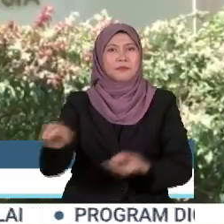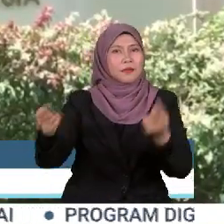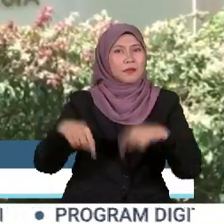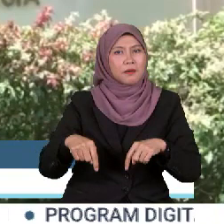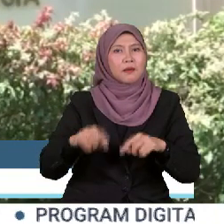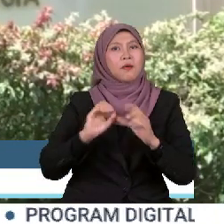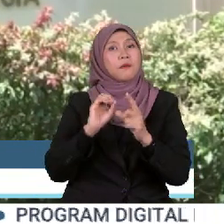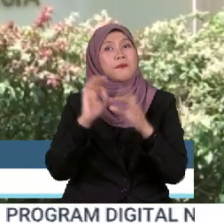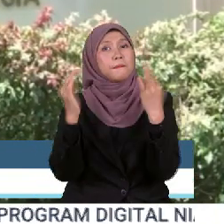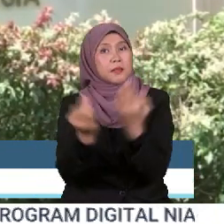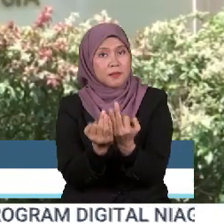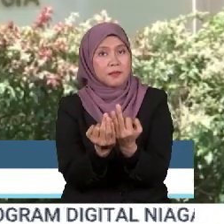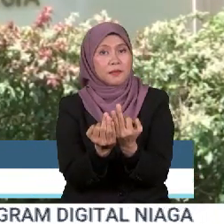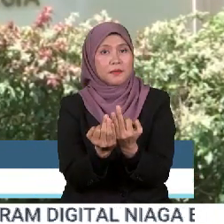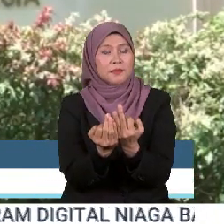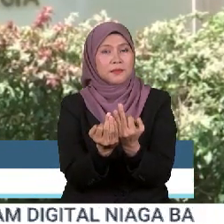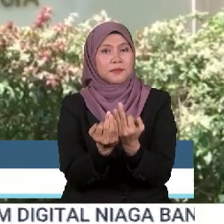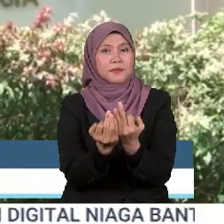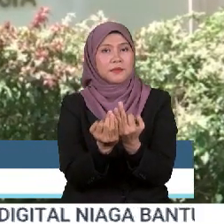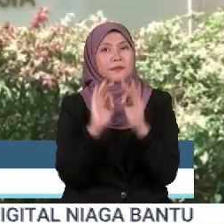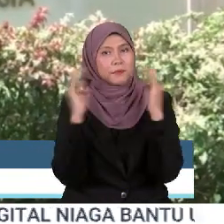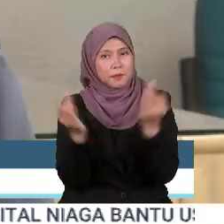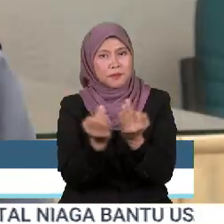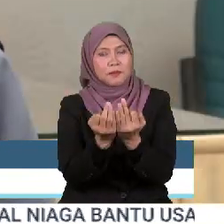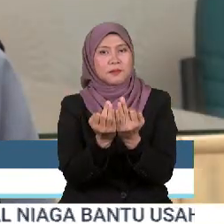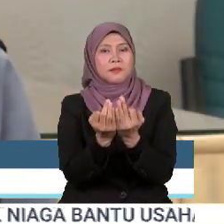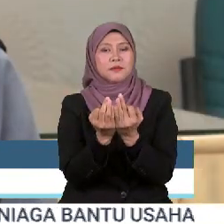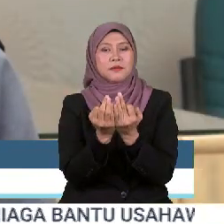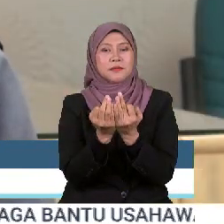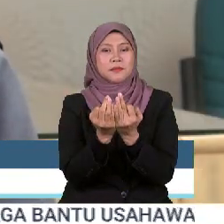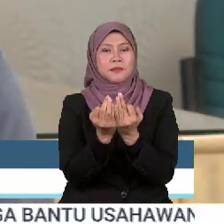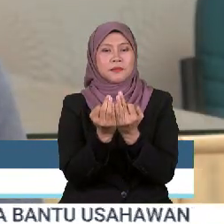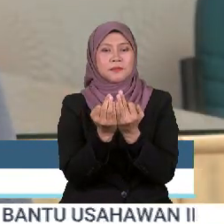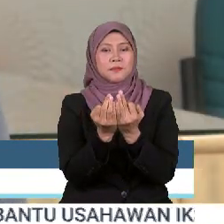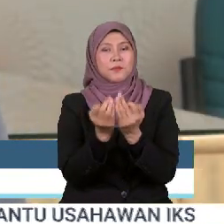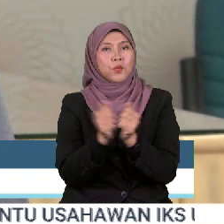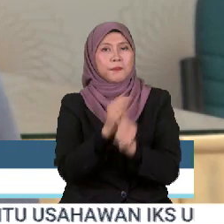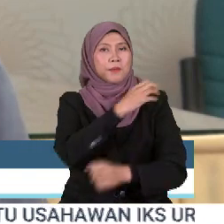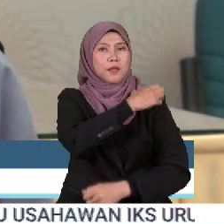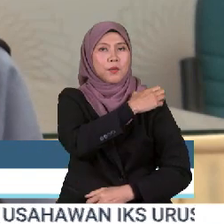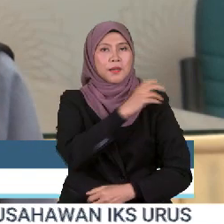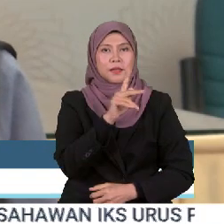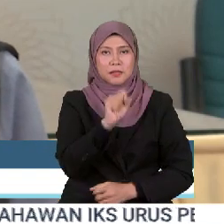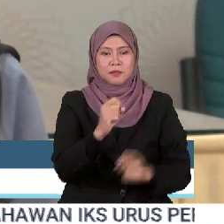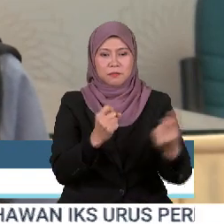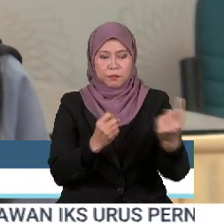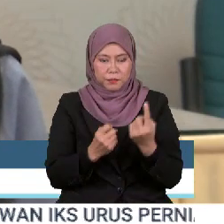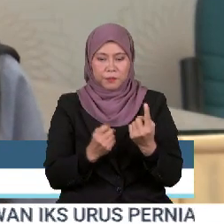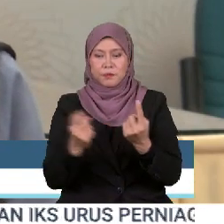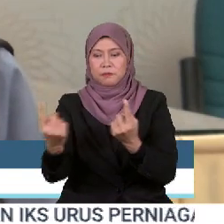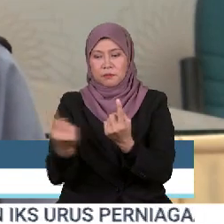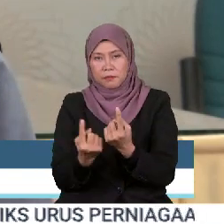waris kebiasaannya dengan hubungan yang ada ya antara pegawai kiss bersama dengan